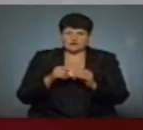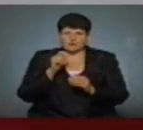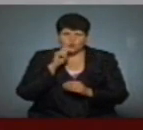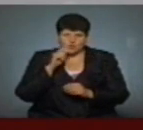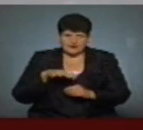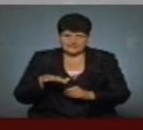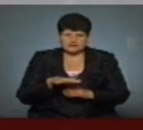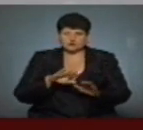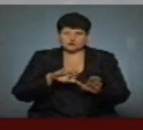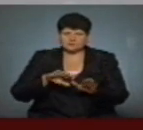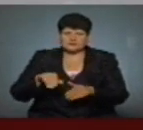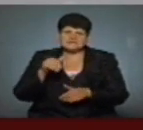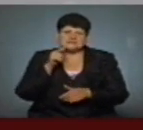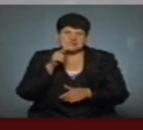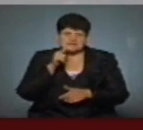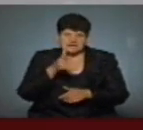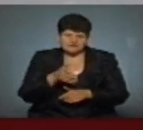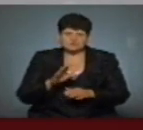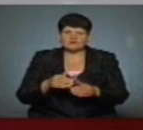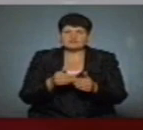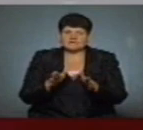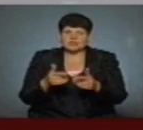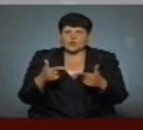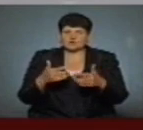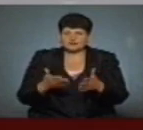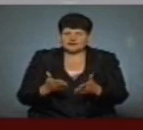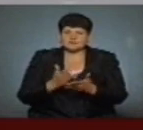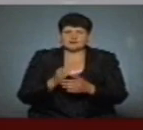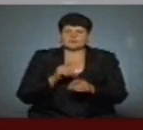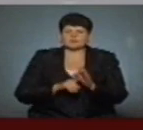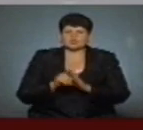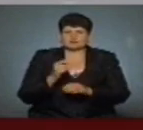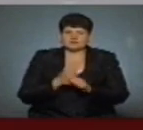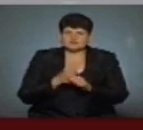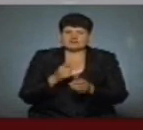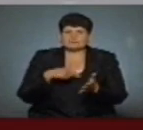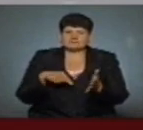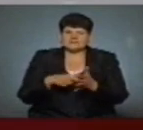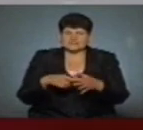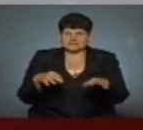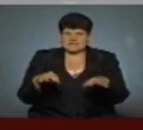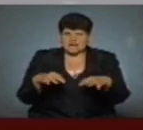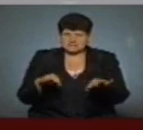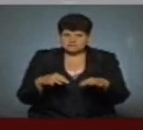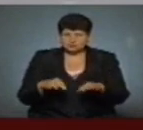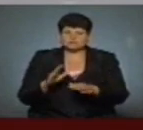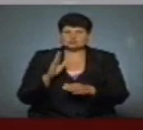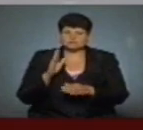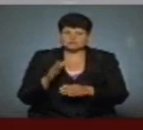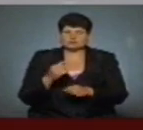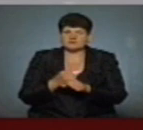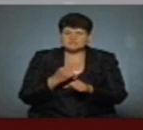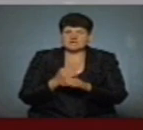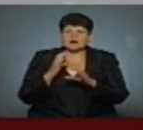то після завтра повідкривають готелі і повноцінно має запрацювати міський громадський транспорт, вийдуть на маршрути